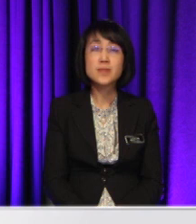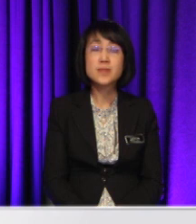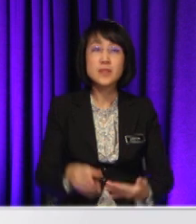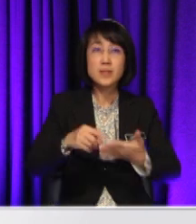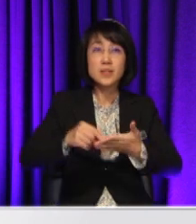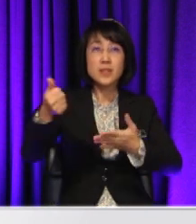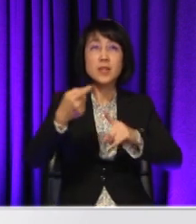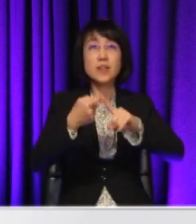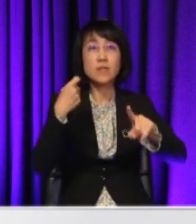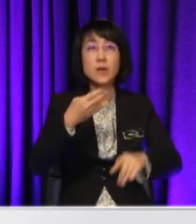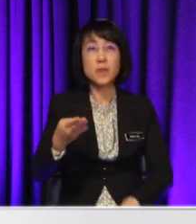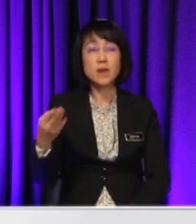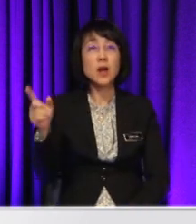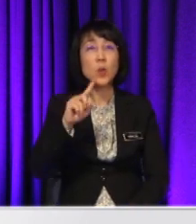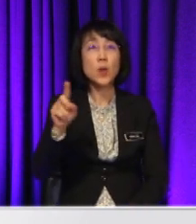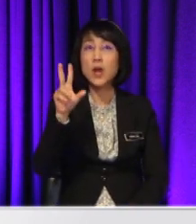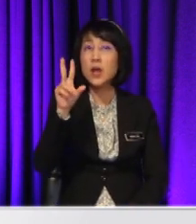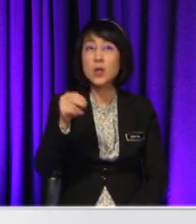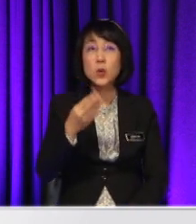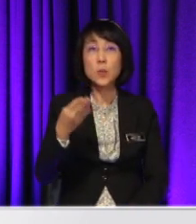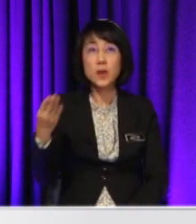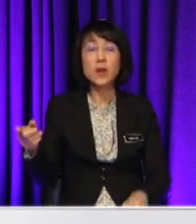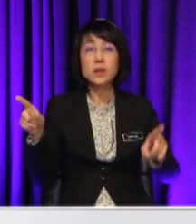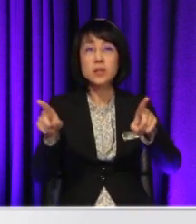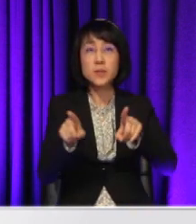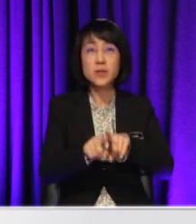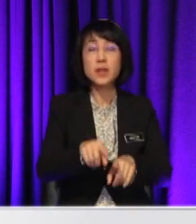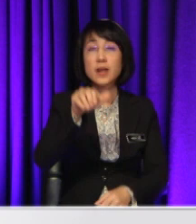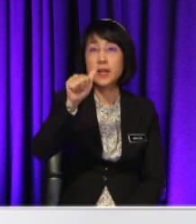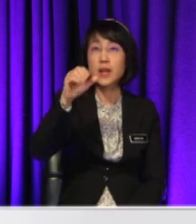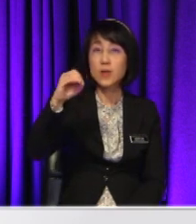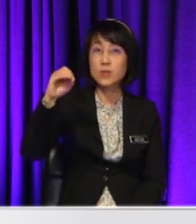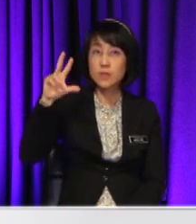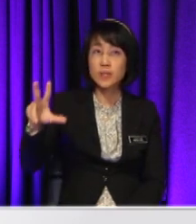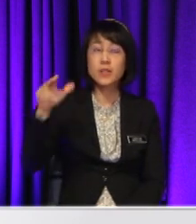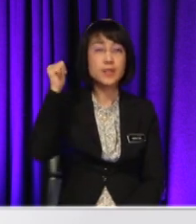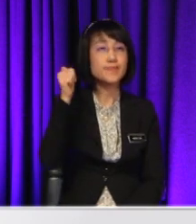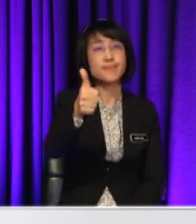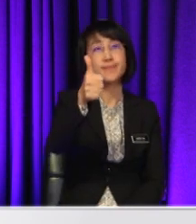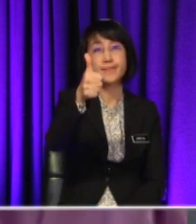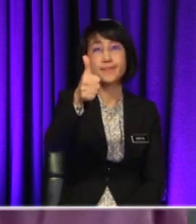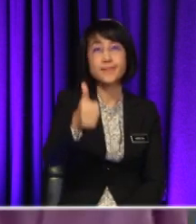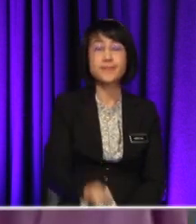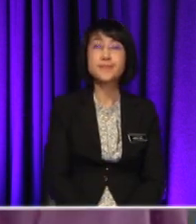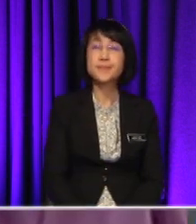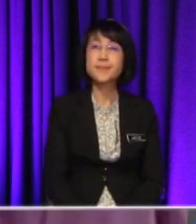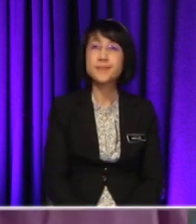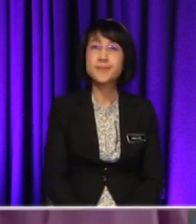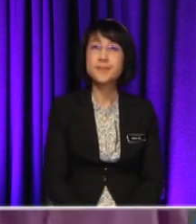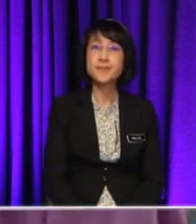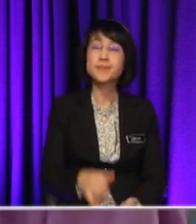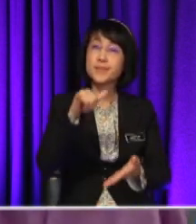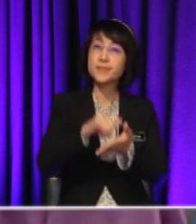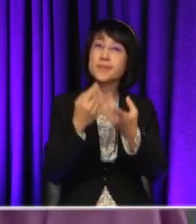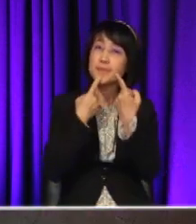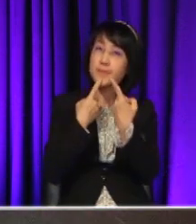barang We no bareng sama dengan e03 bagus natika oke itu jugalah jawaban